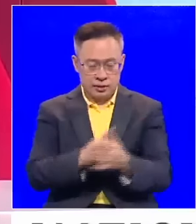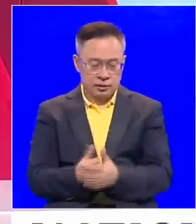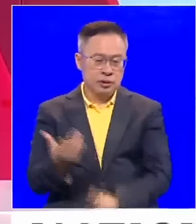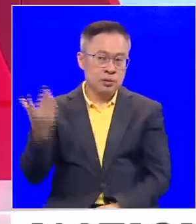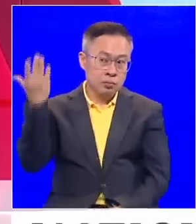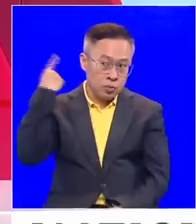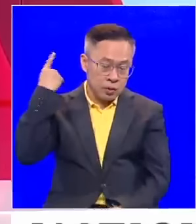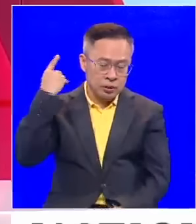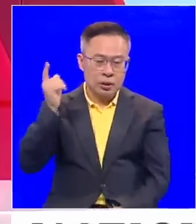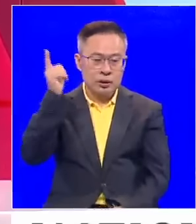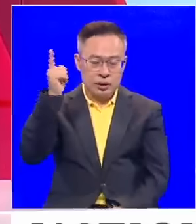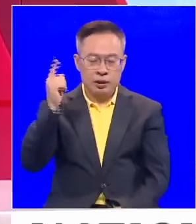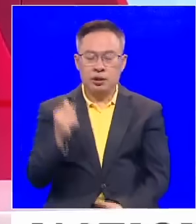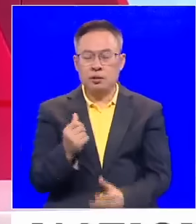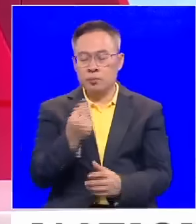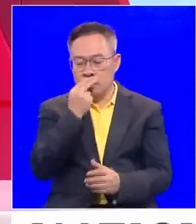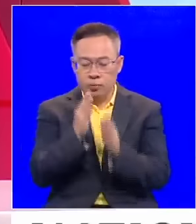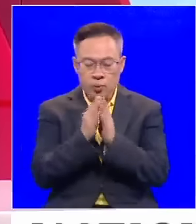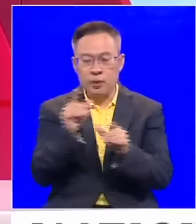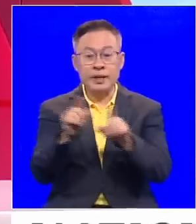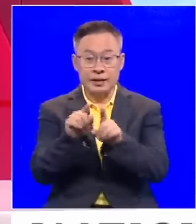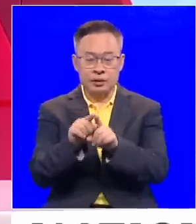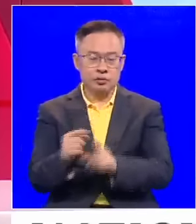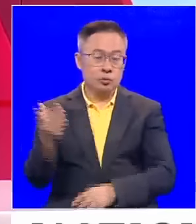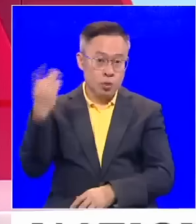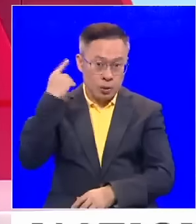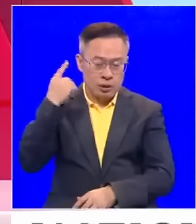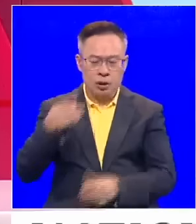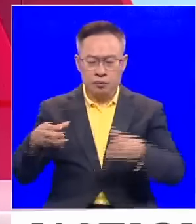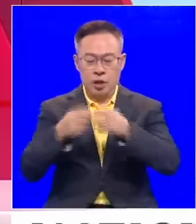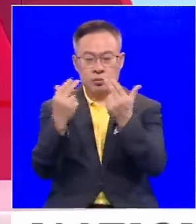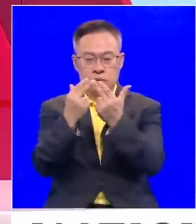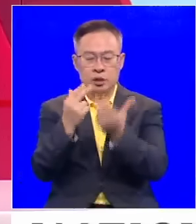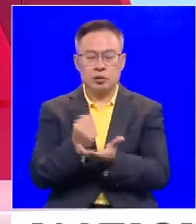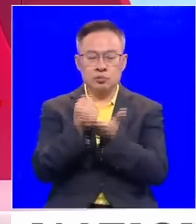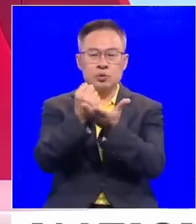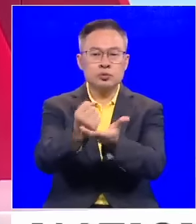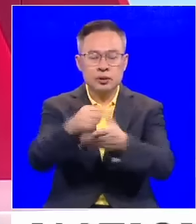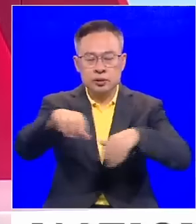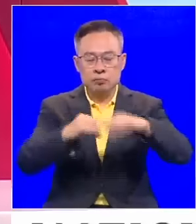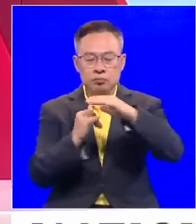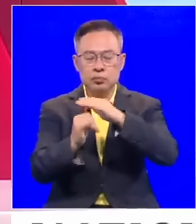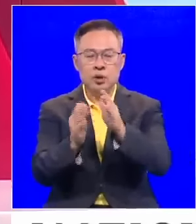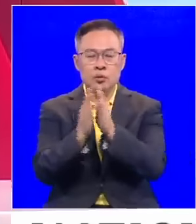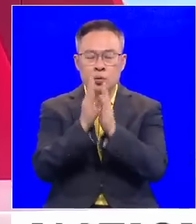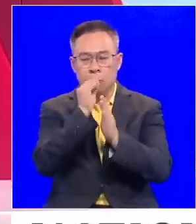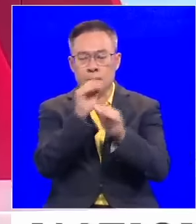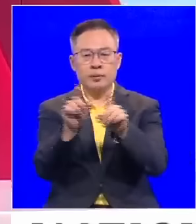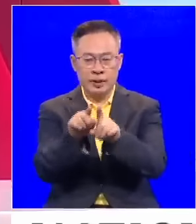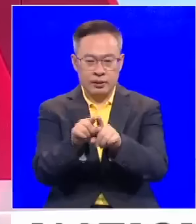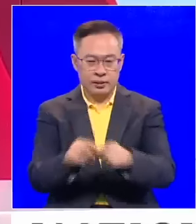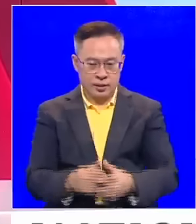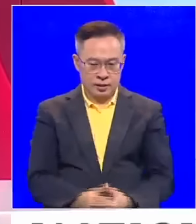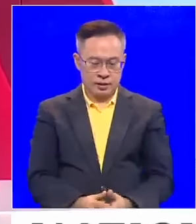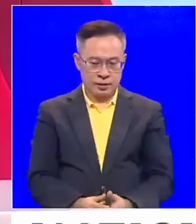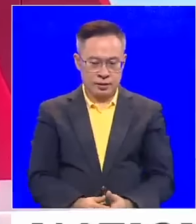ะเข้าโผเหมือนกัน คุ ณธนกรไงคุณจำไม่ได้หร อหมายถึงรัฐมนตรีใช่ไหมครับเดี๋ยวก็ต้องรอดูเพราะว่าแต่คุณขิงคือถ้าตอบบอกจาก